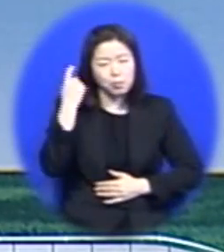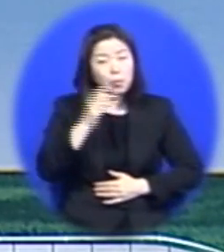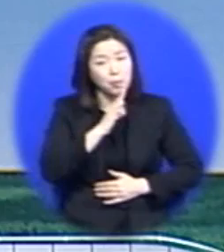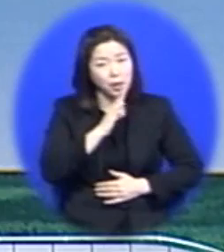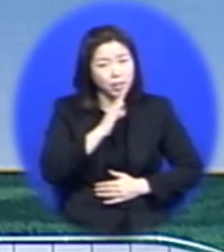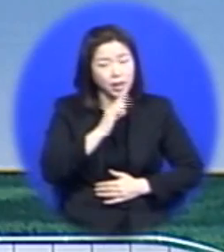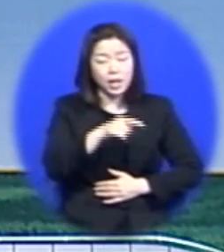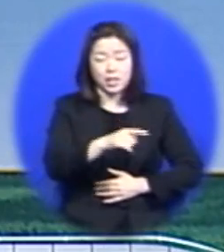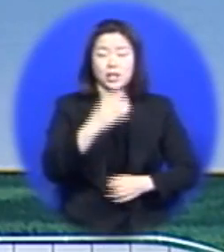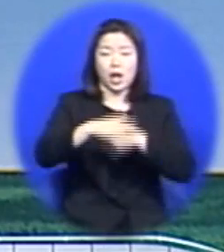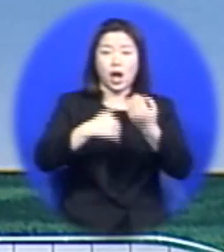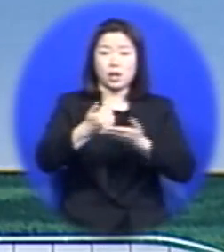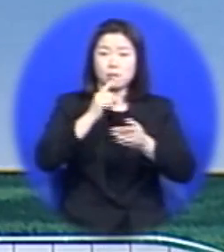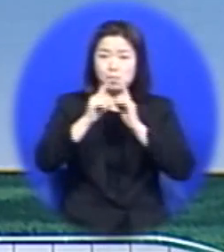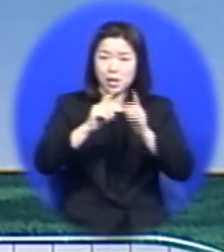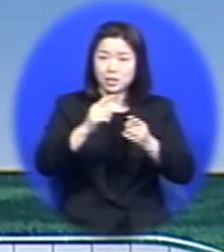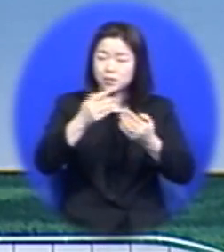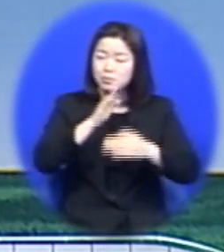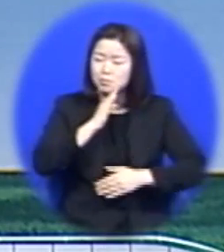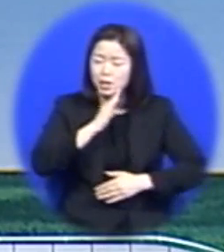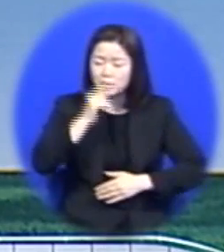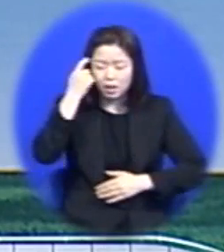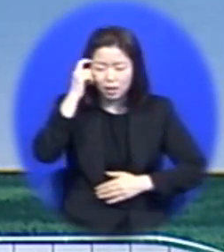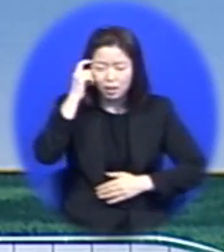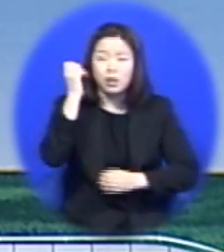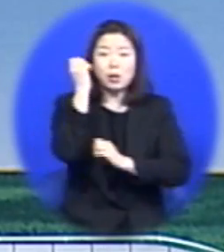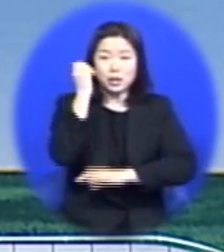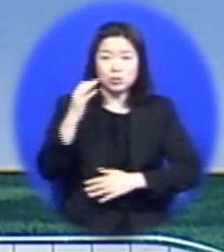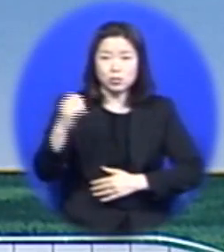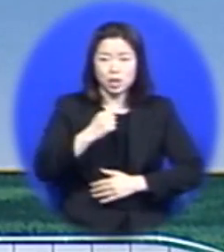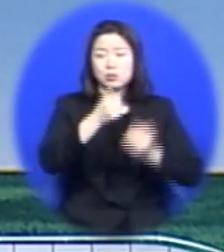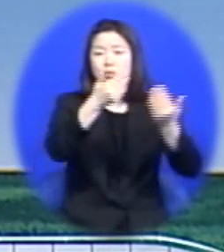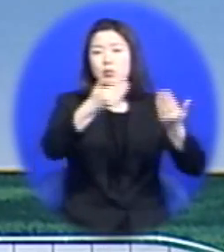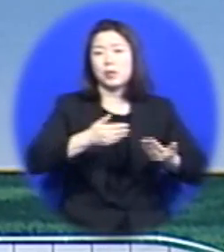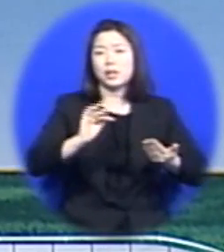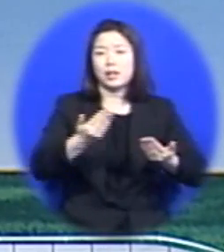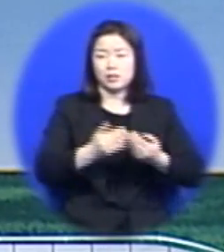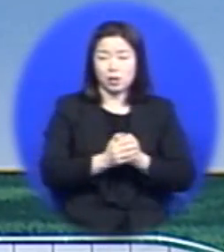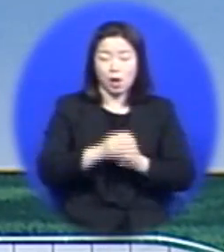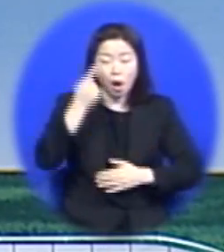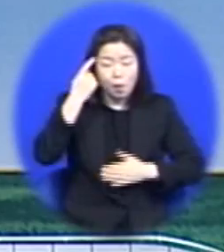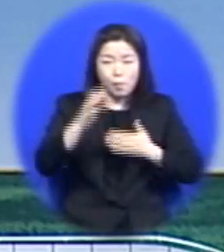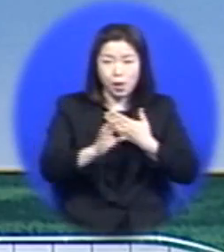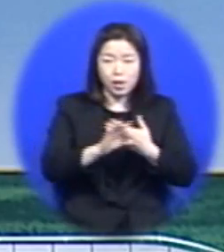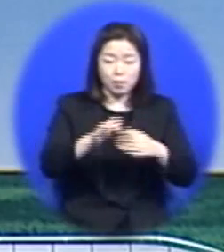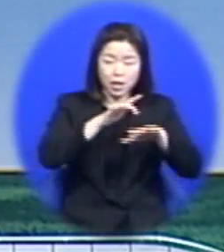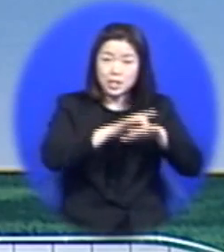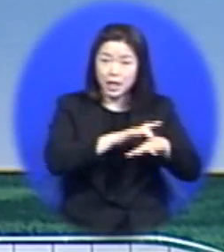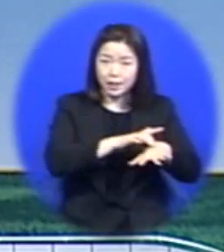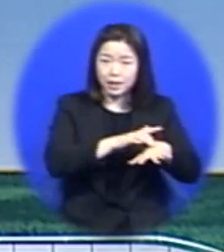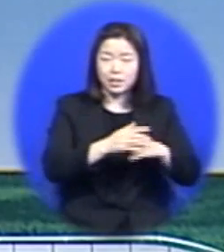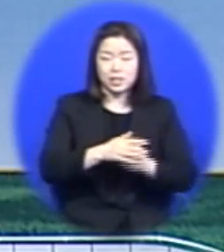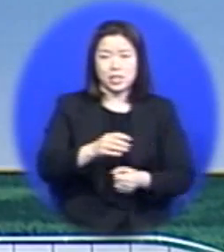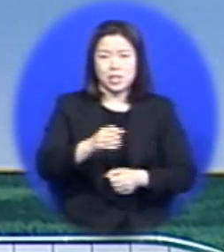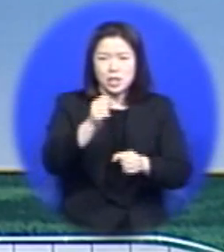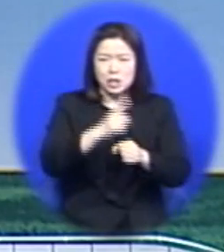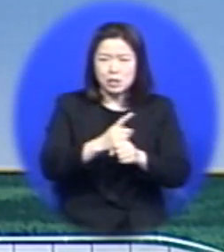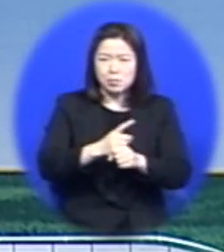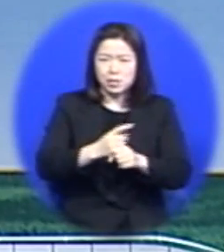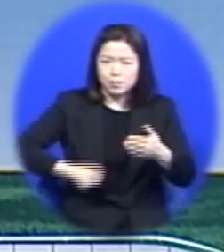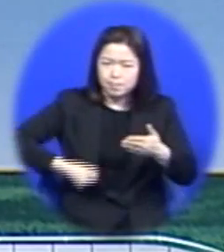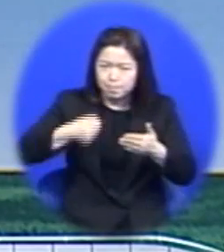이것이 하나님의 말씀인가? 이런 기준으로 받으셔야 됩니다. 왜냐하면 사탄이 이미 작정하고